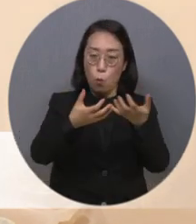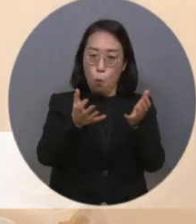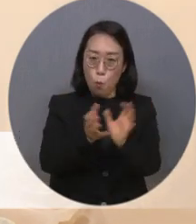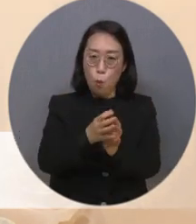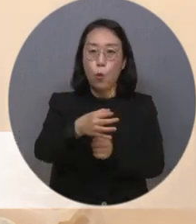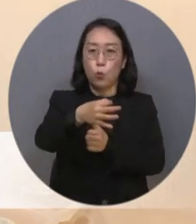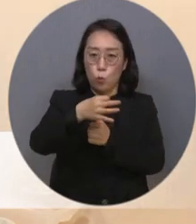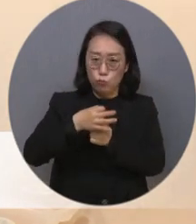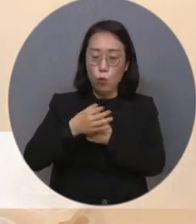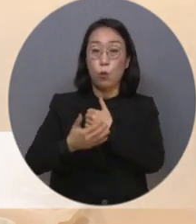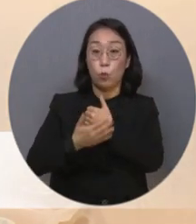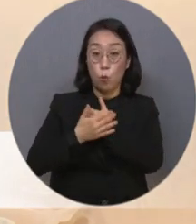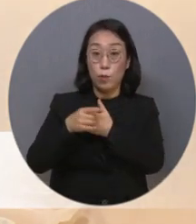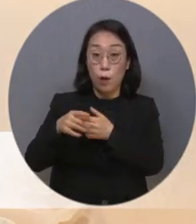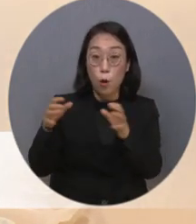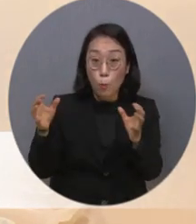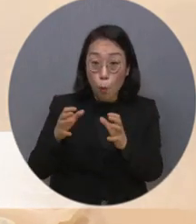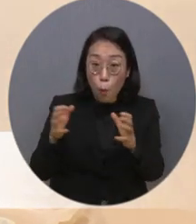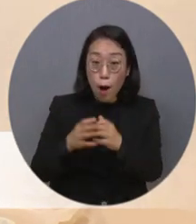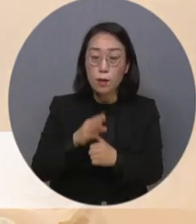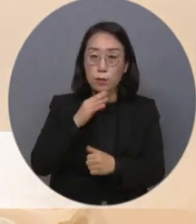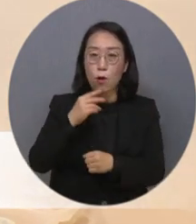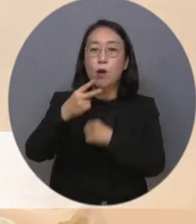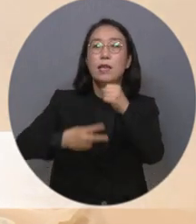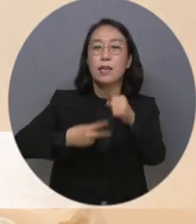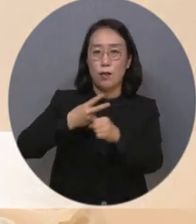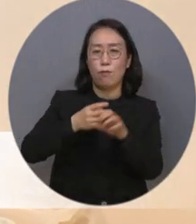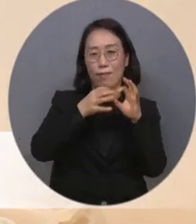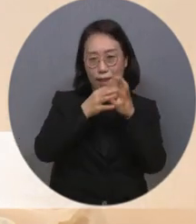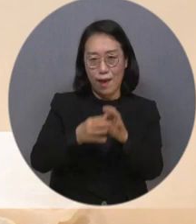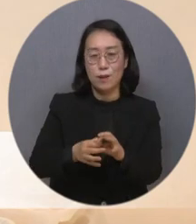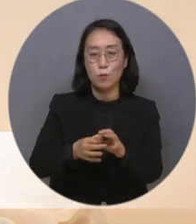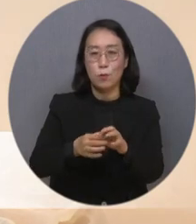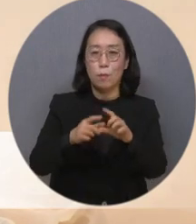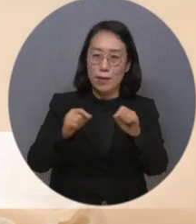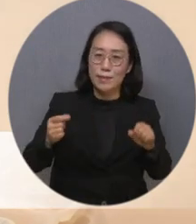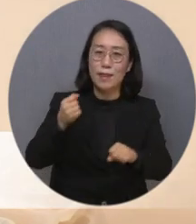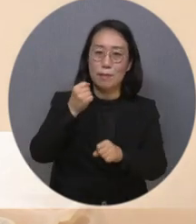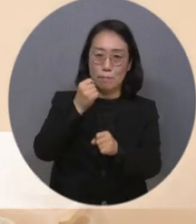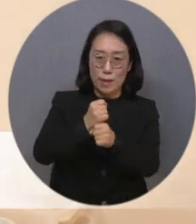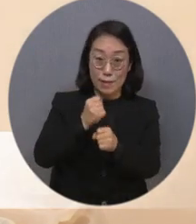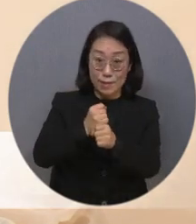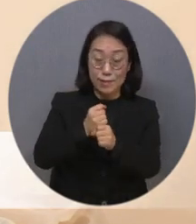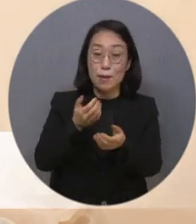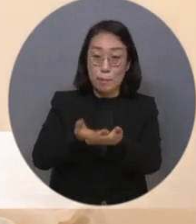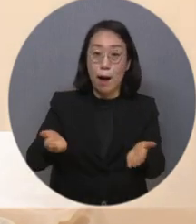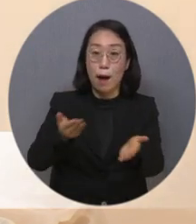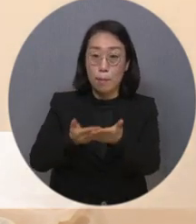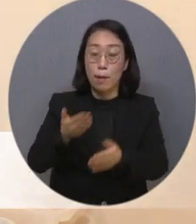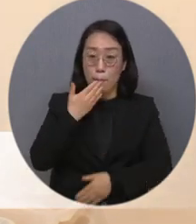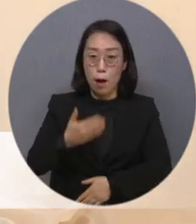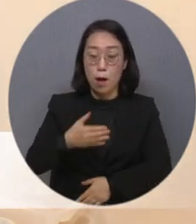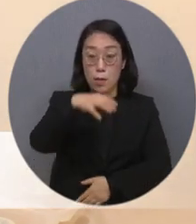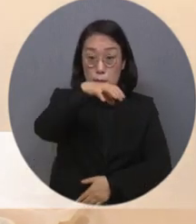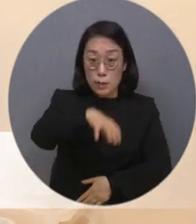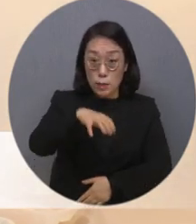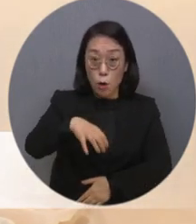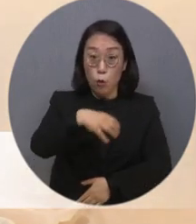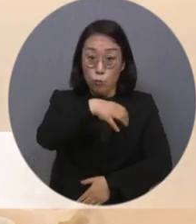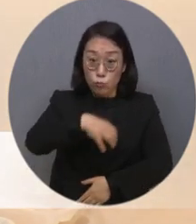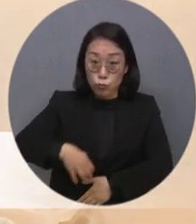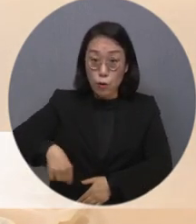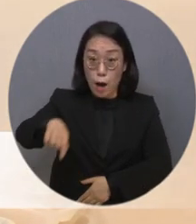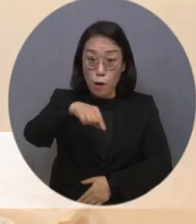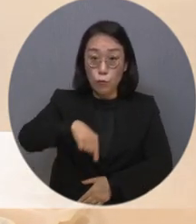기탁해 주셔서 이렇게 2년차 사업을 할 수 있게 됐습니다. 예산 사정상 현재 12개 읍면동 지역사회보장협의체